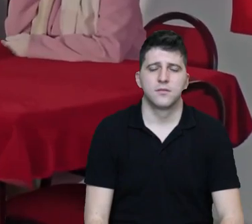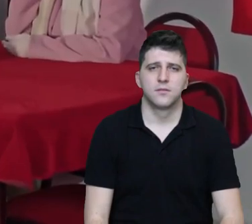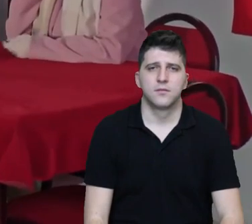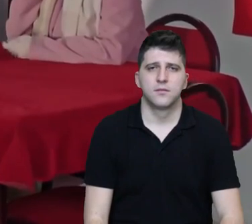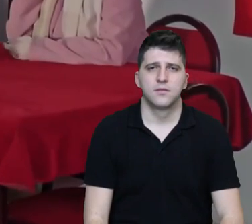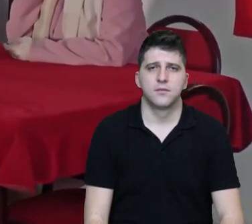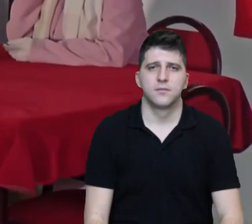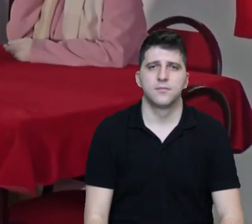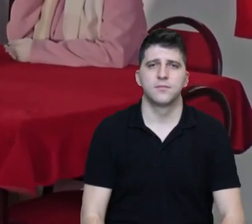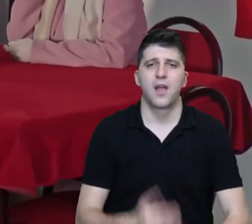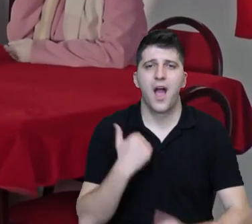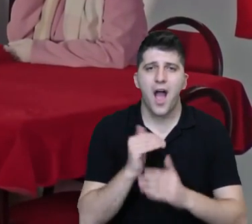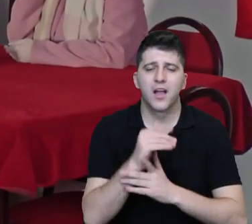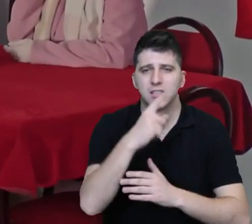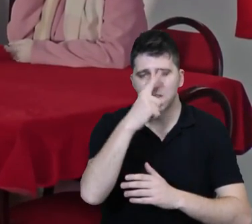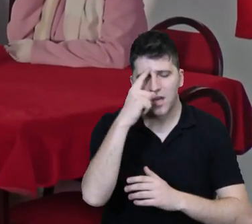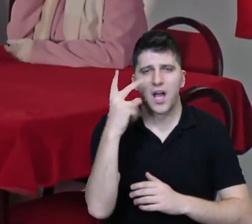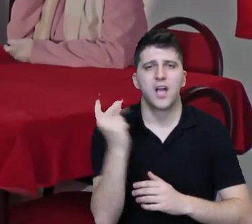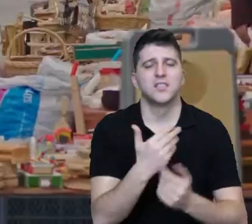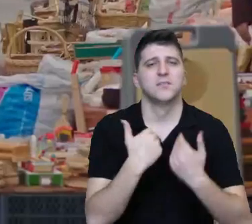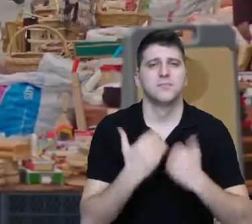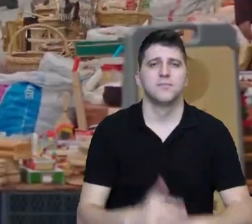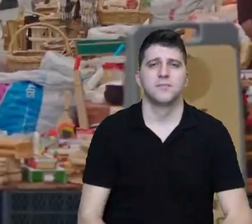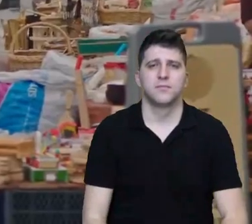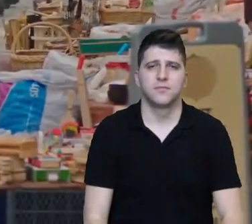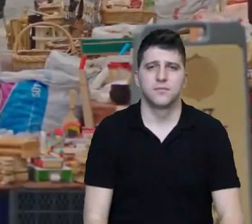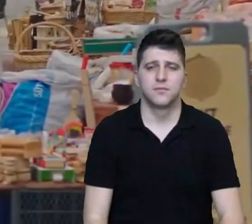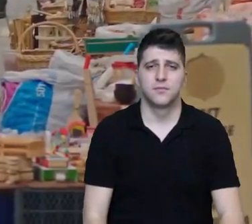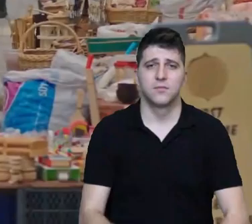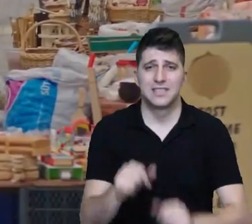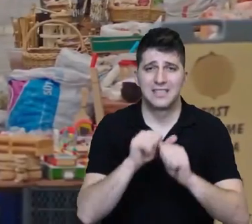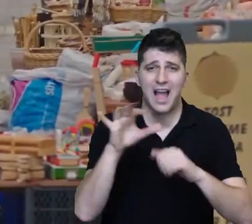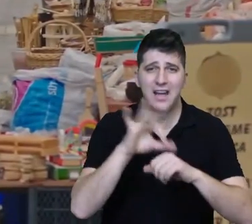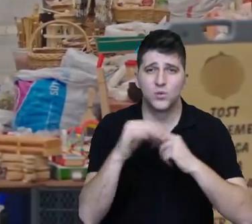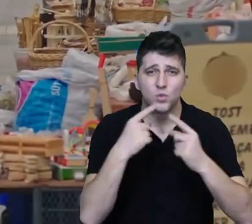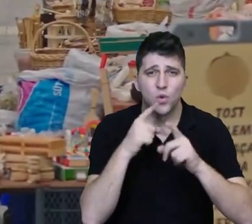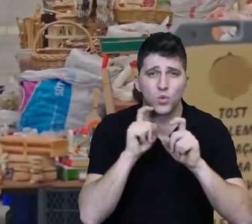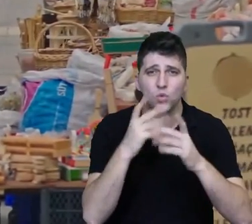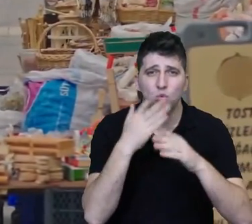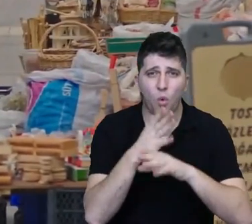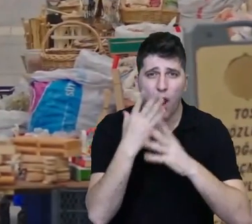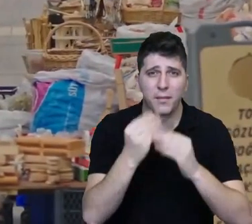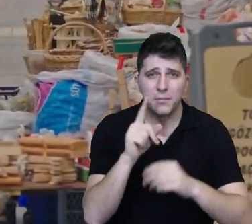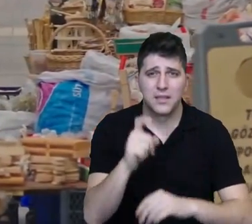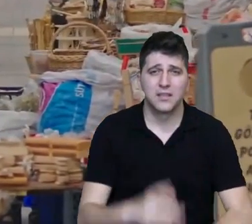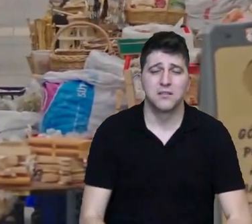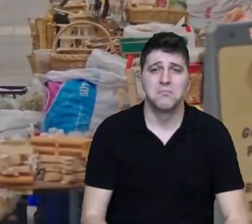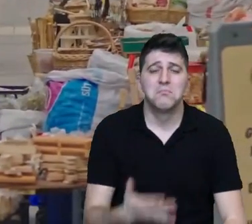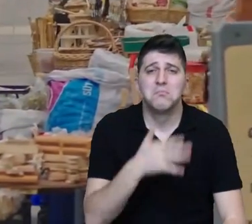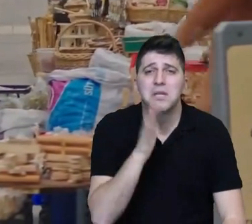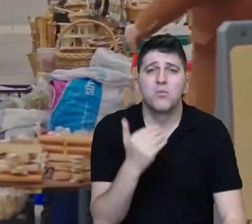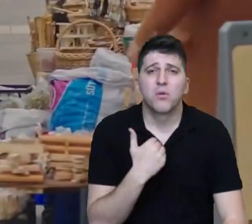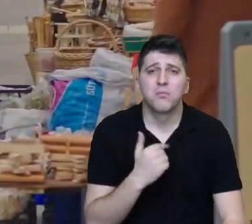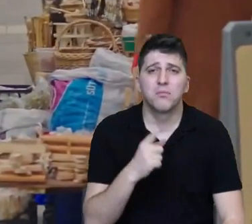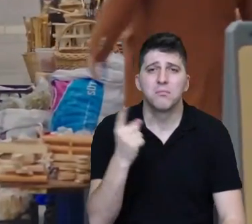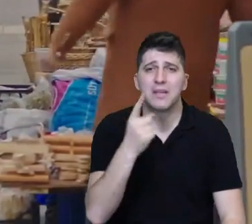şaşkın. Hayatımın şansını kaçıyor. Bu salgın hastalık söylentileri doğru olabilir mi? Çarşıdalar. Ya ne bileyim, şurada